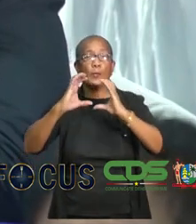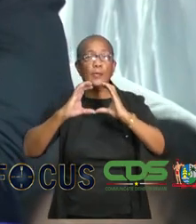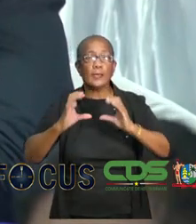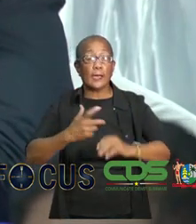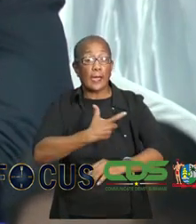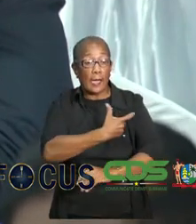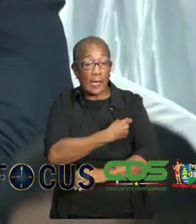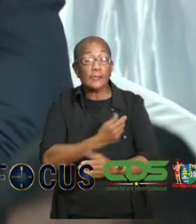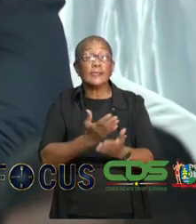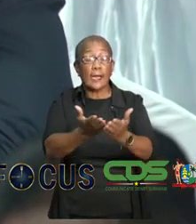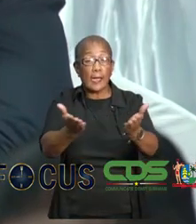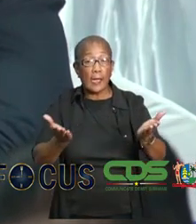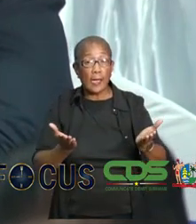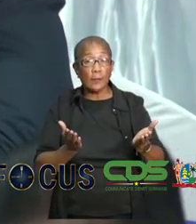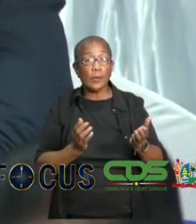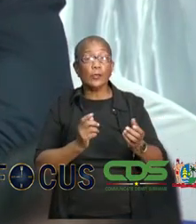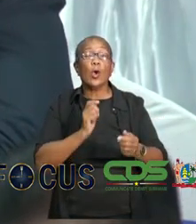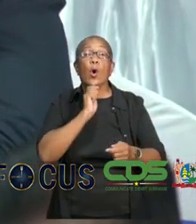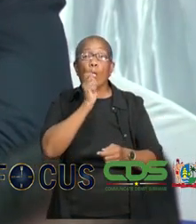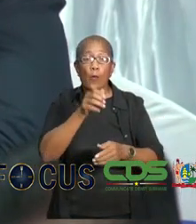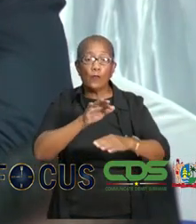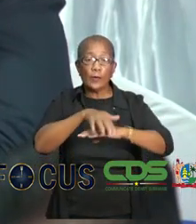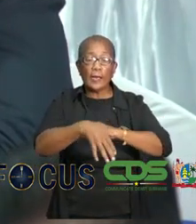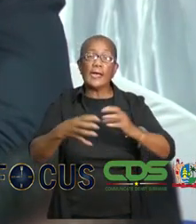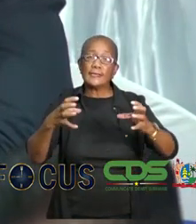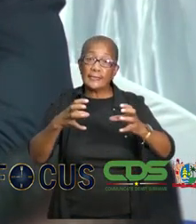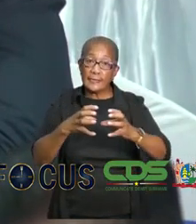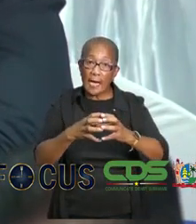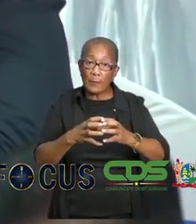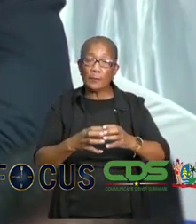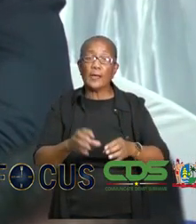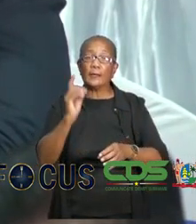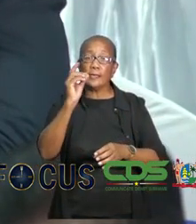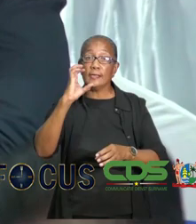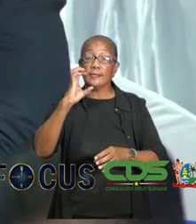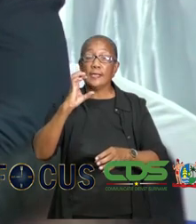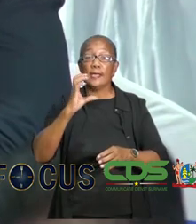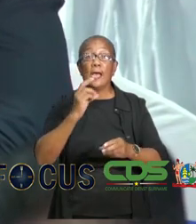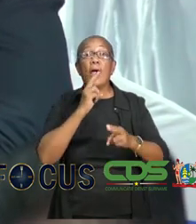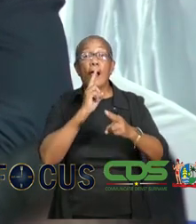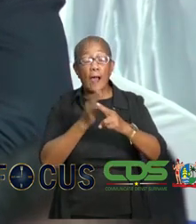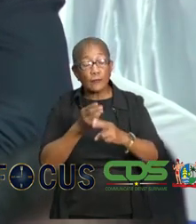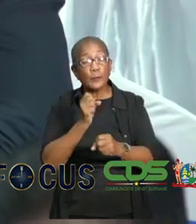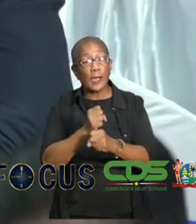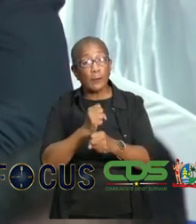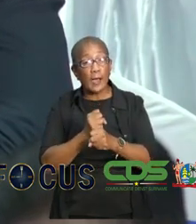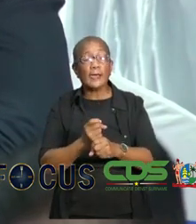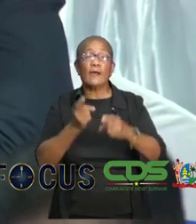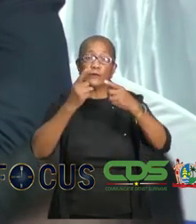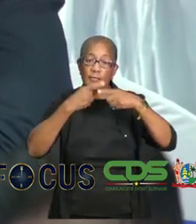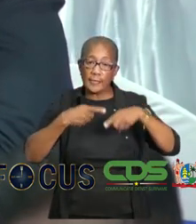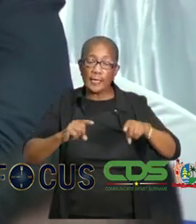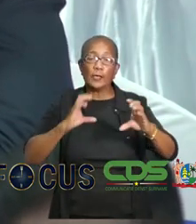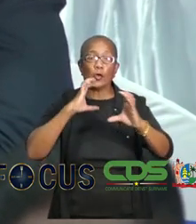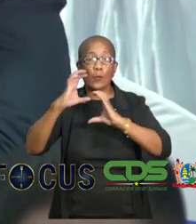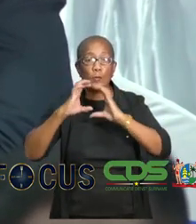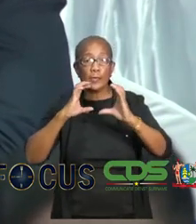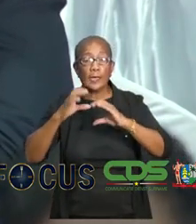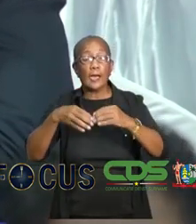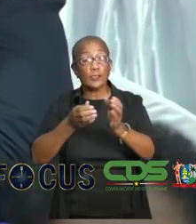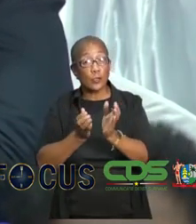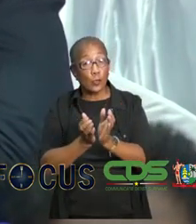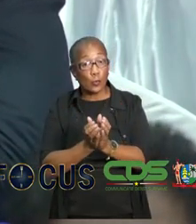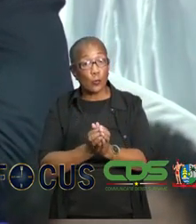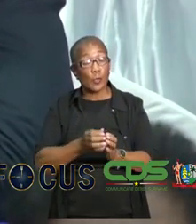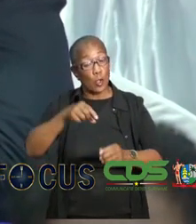hebben, waarbij we in overleg en samenspraak met de DC's, het bestuursdienst en diverse communicatiedeskundigen die overigens al